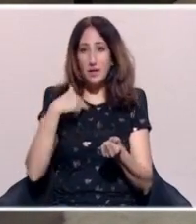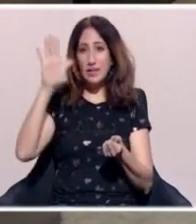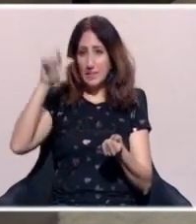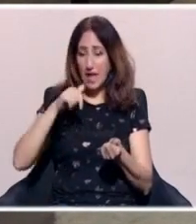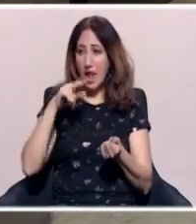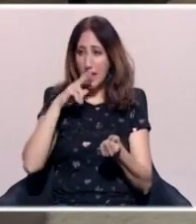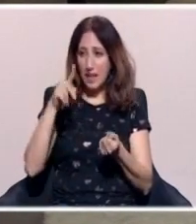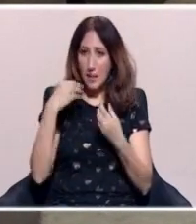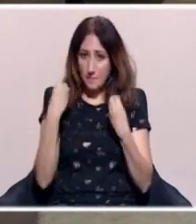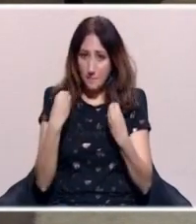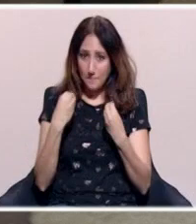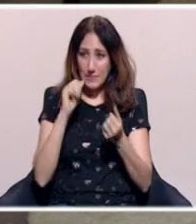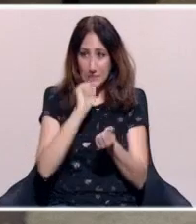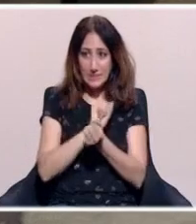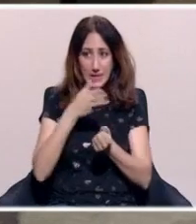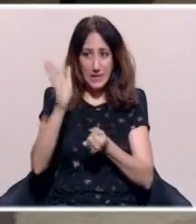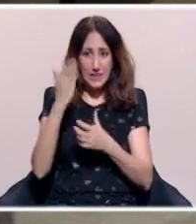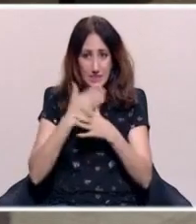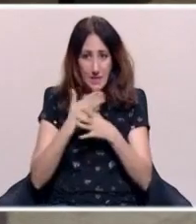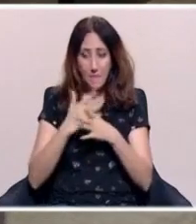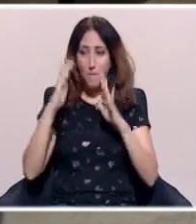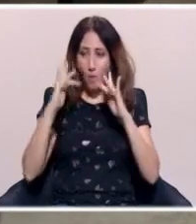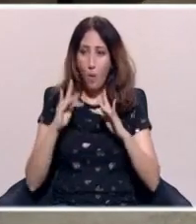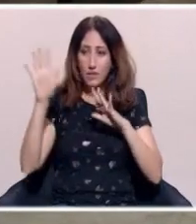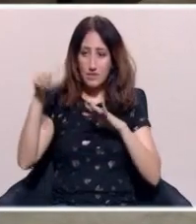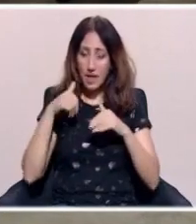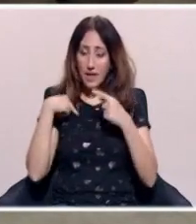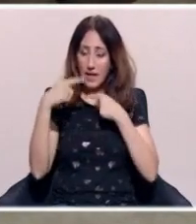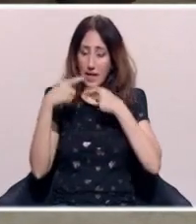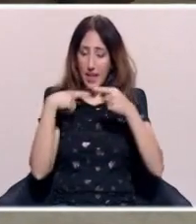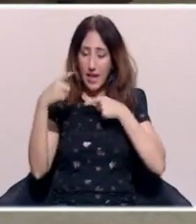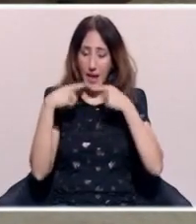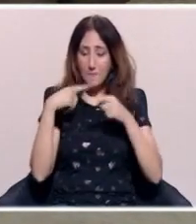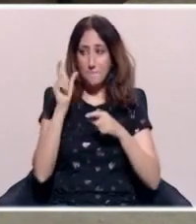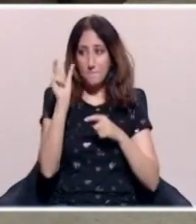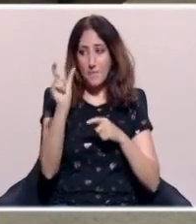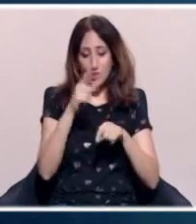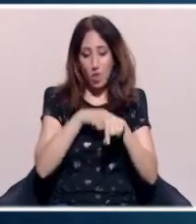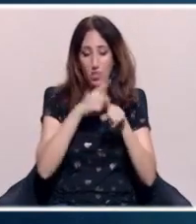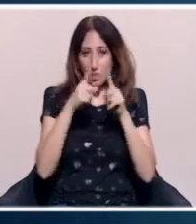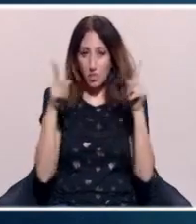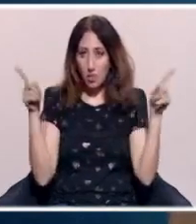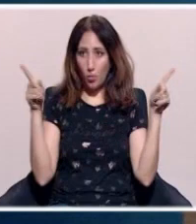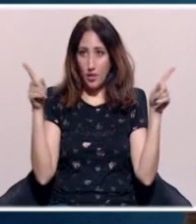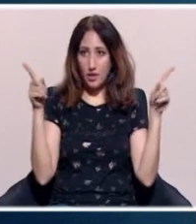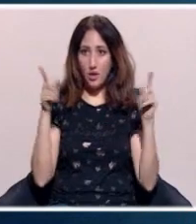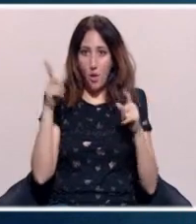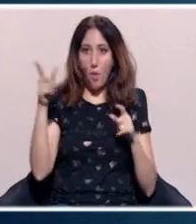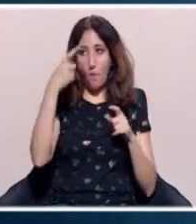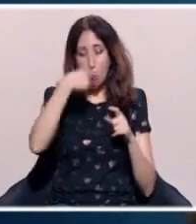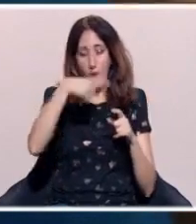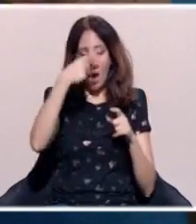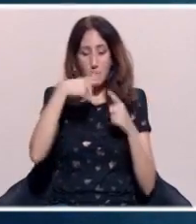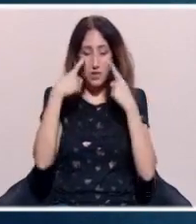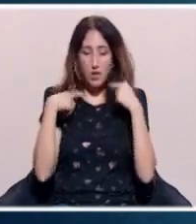اقول لك انا دخلتك السجن ليه، وبعدين قعدته بقى، والمشهد كان طويل قوي وهو منهار